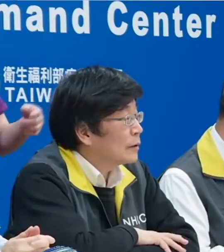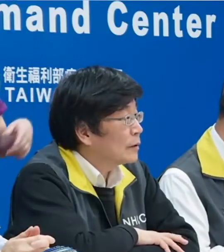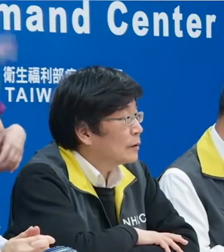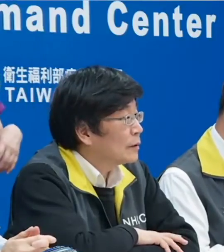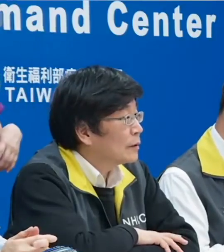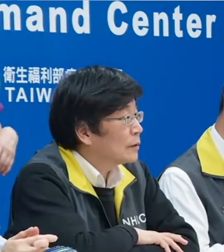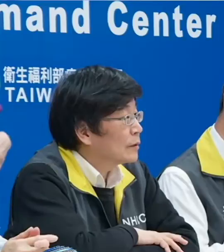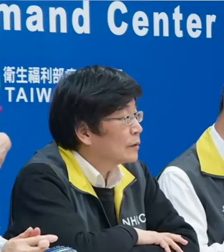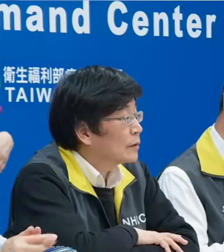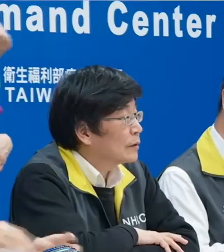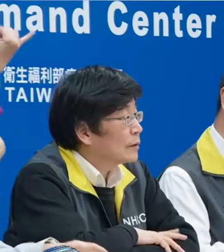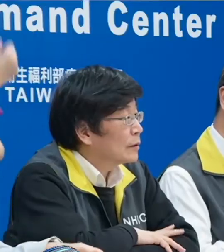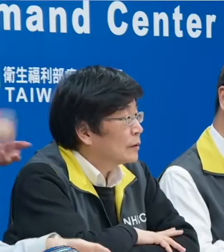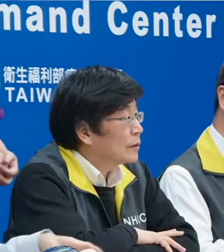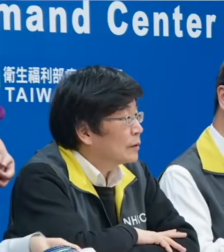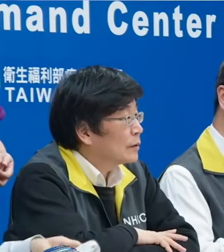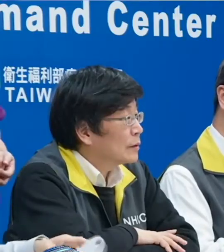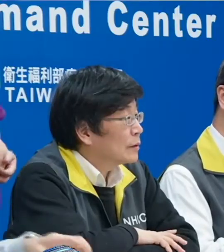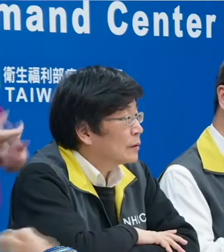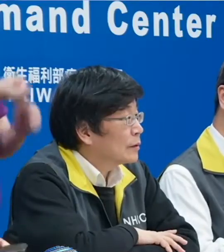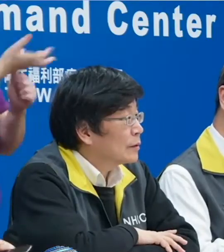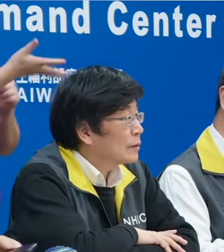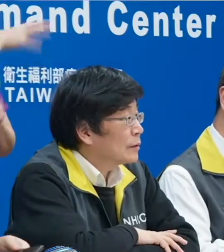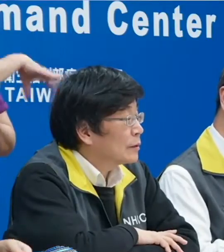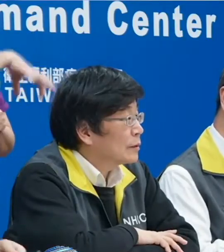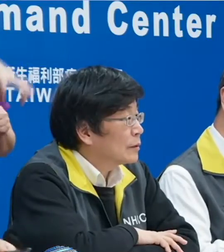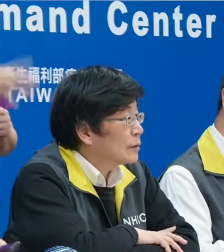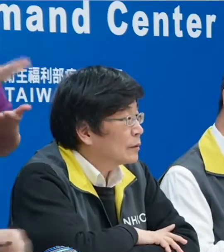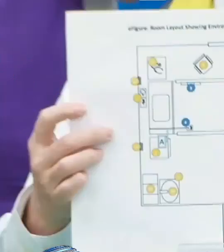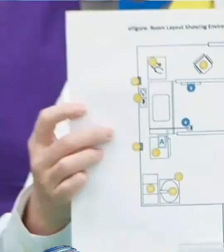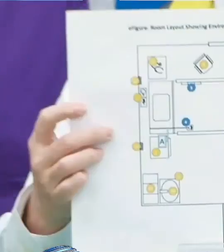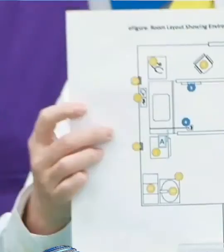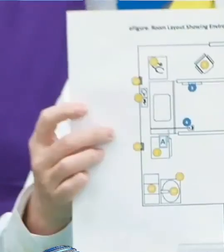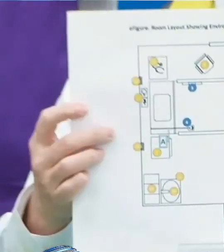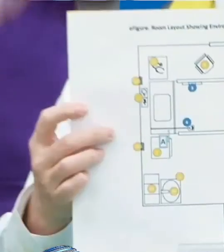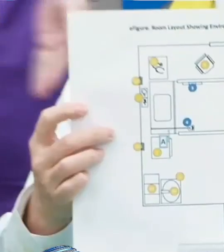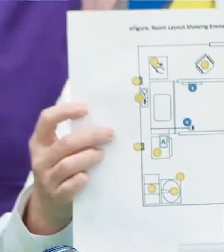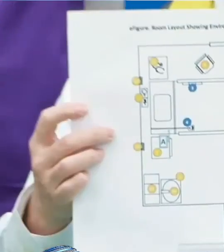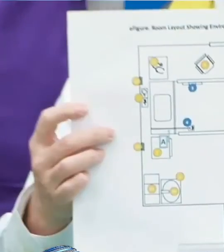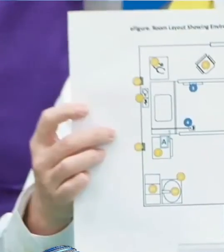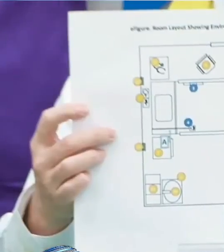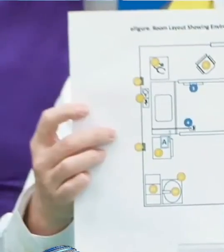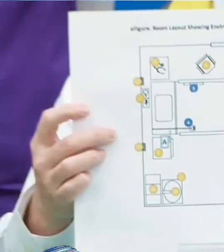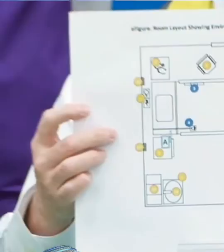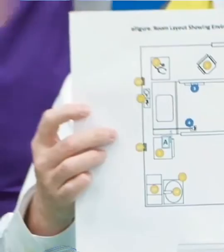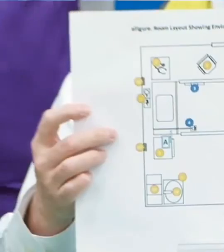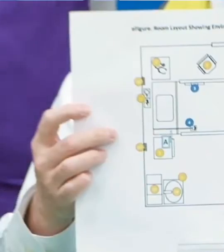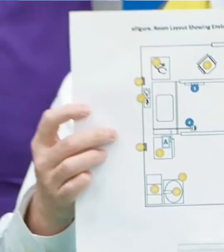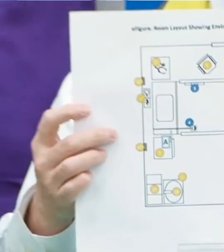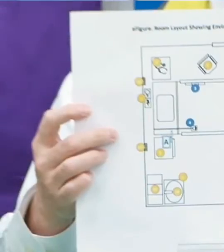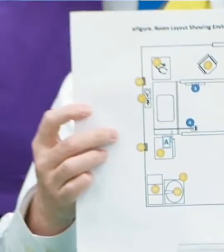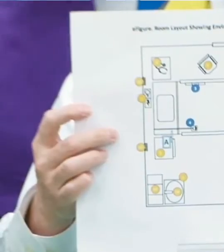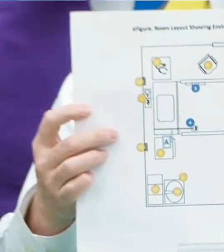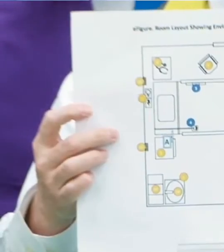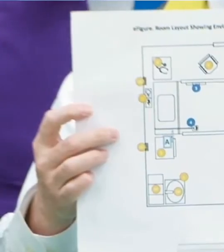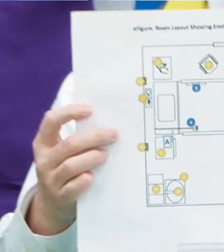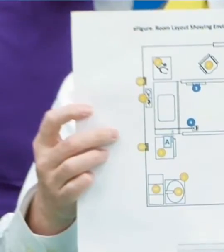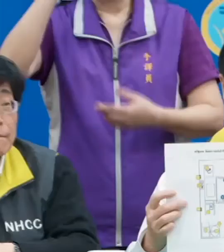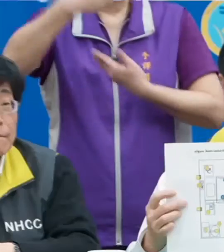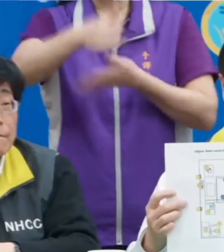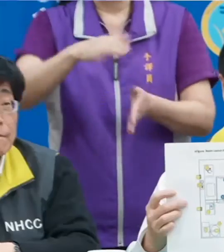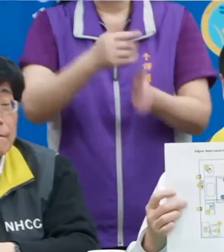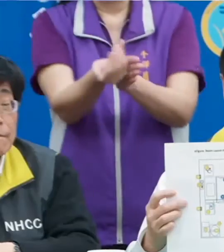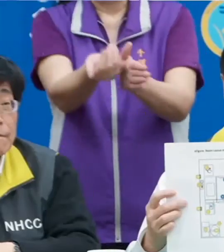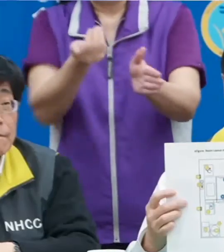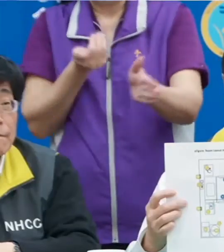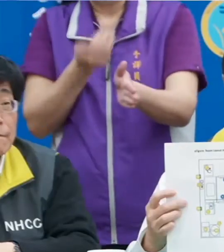师呼吁民众要重视手部的清洁，因为第34例所接触的医护人员，从他们隔离衣和口罩上面都没